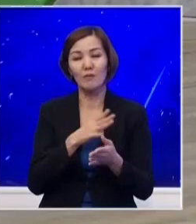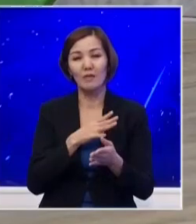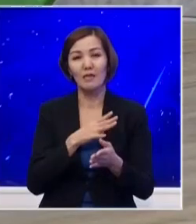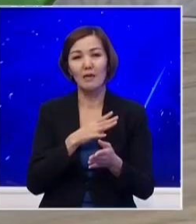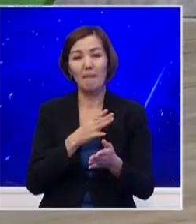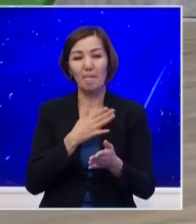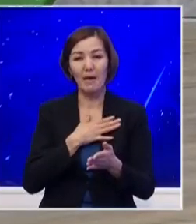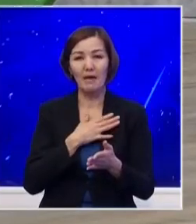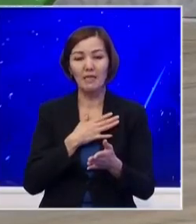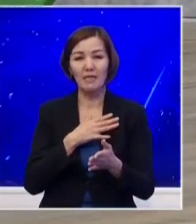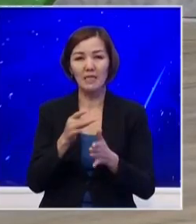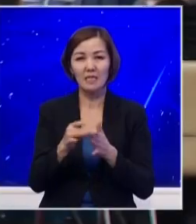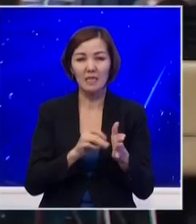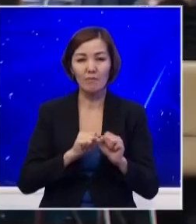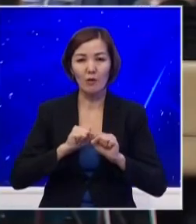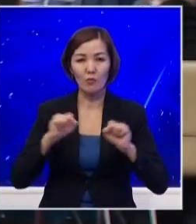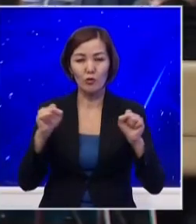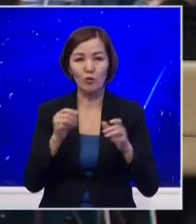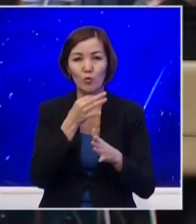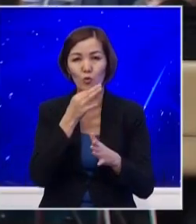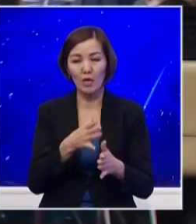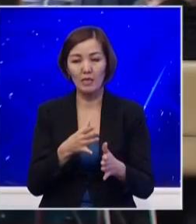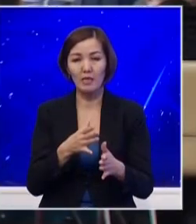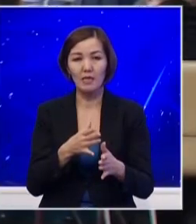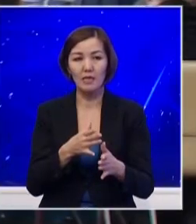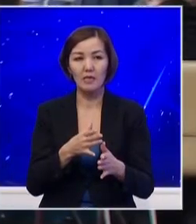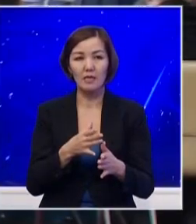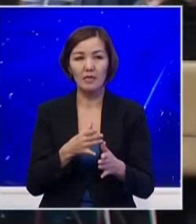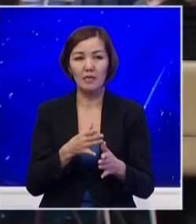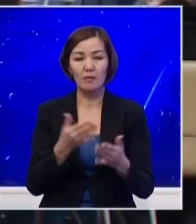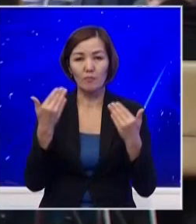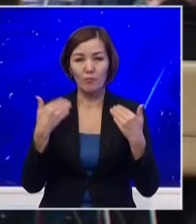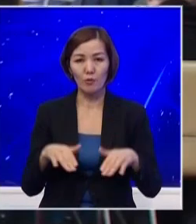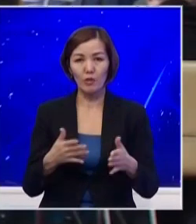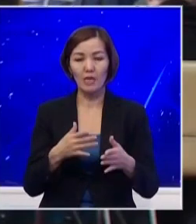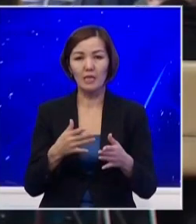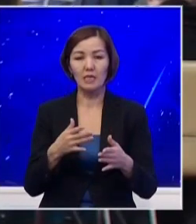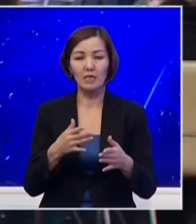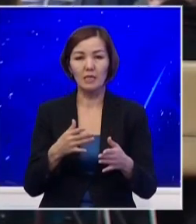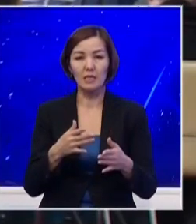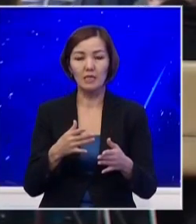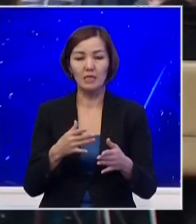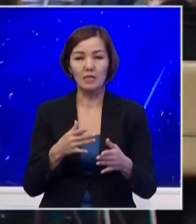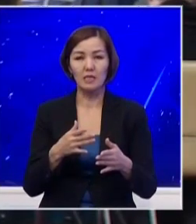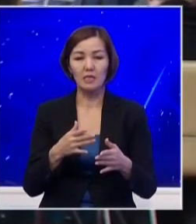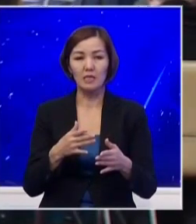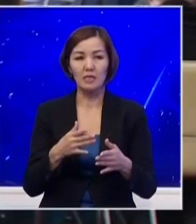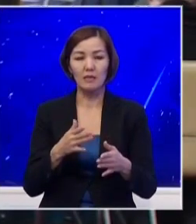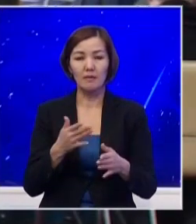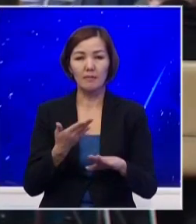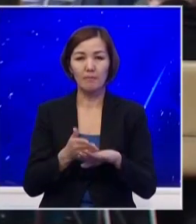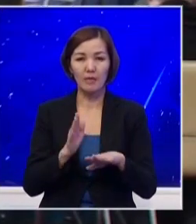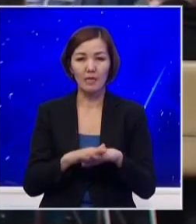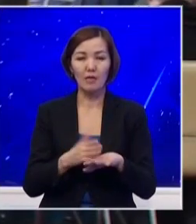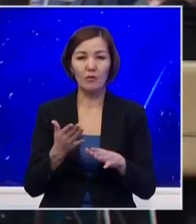негізінде серпе көтеру қаттырақ ұнайды. Себебі ода кішкене демалып үлгересің. Мен ең